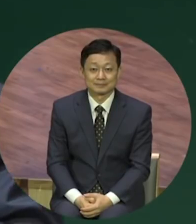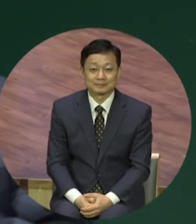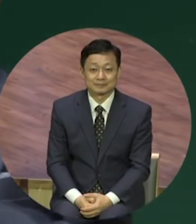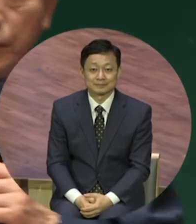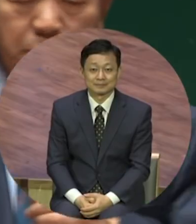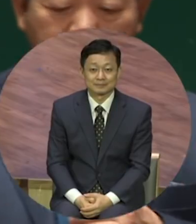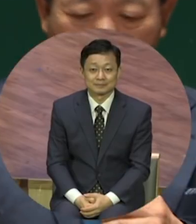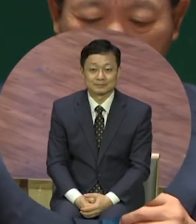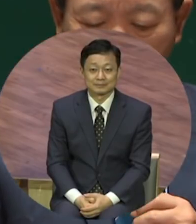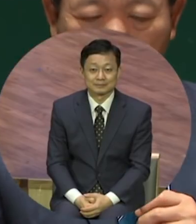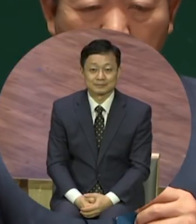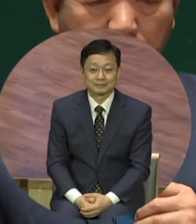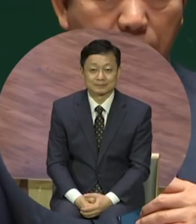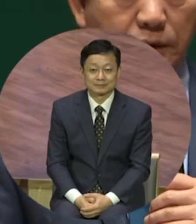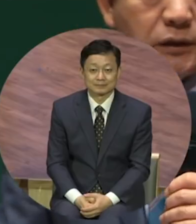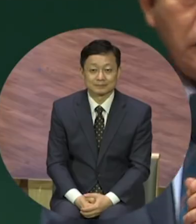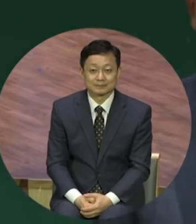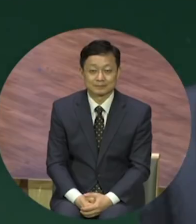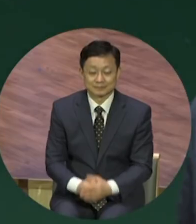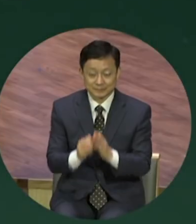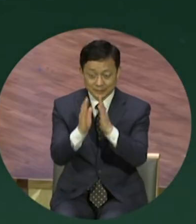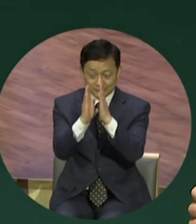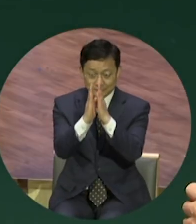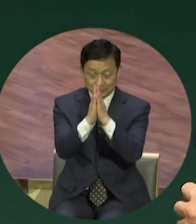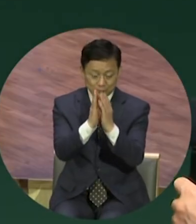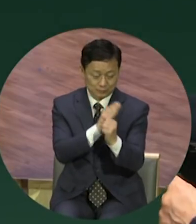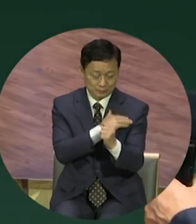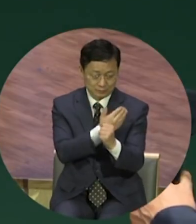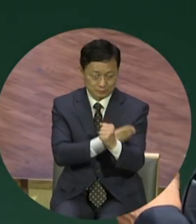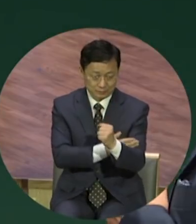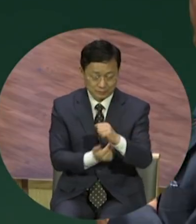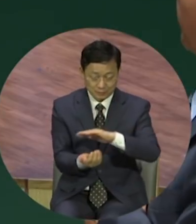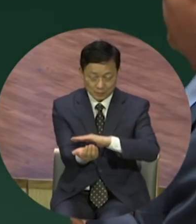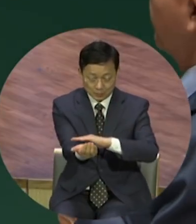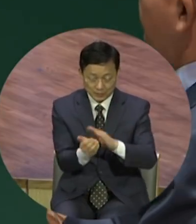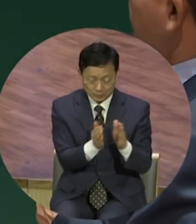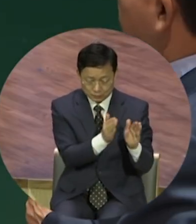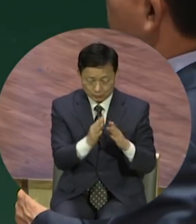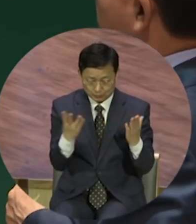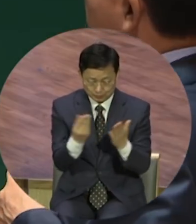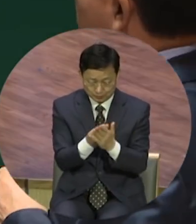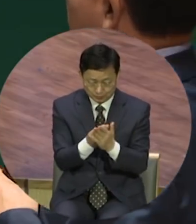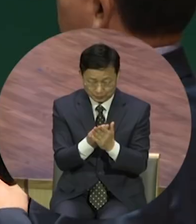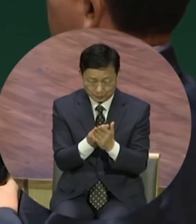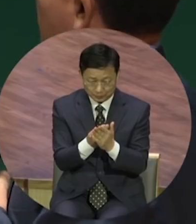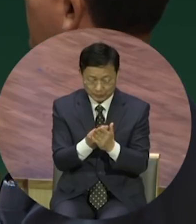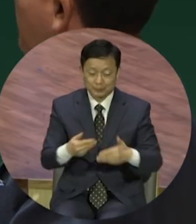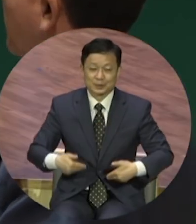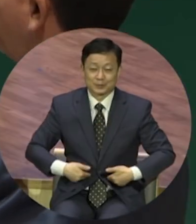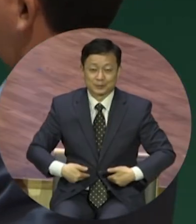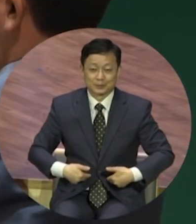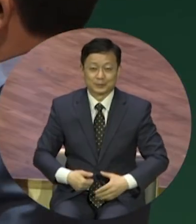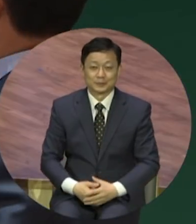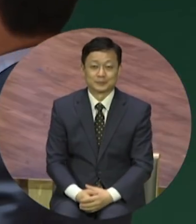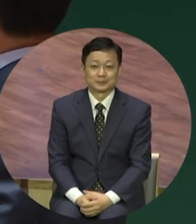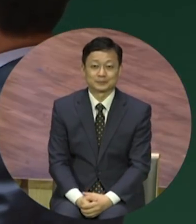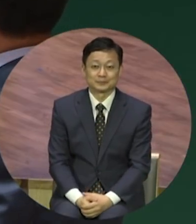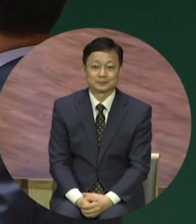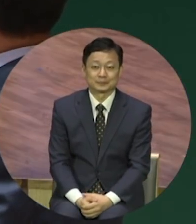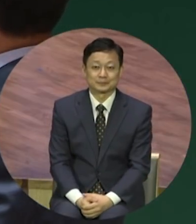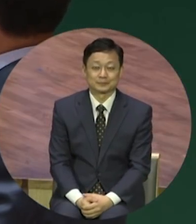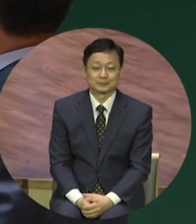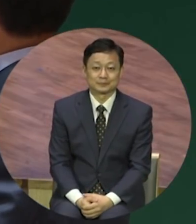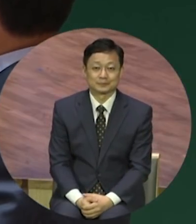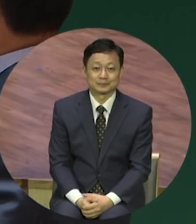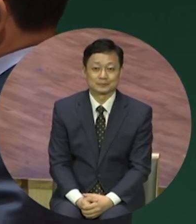기도 무엇이며 어떻게 능력을 갖출 거냐 하는 거죠. And second is the issue of what prayer really is and how can we equip ourselves with the power